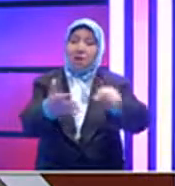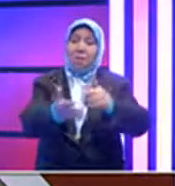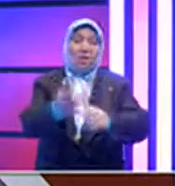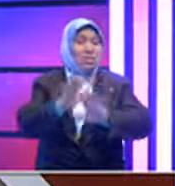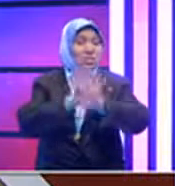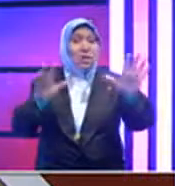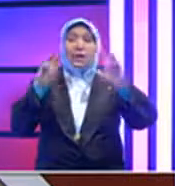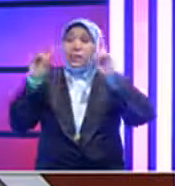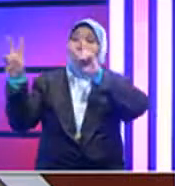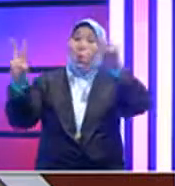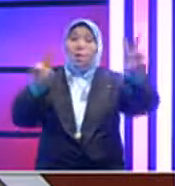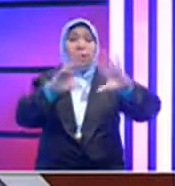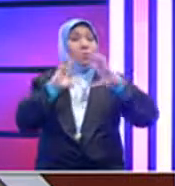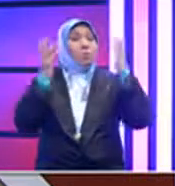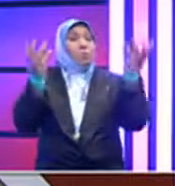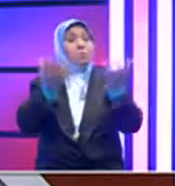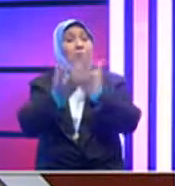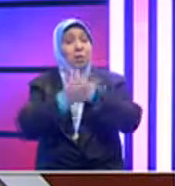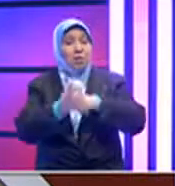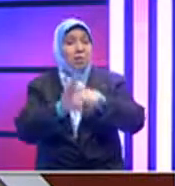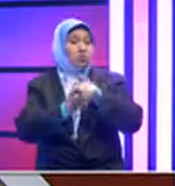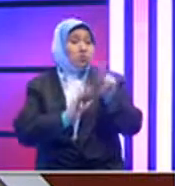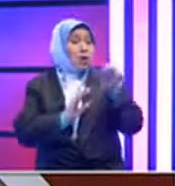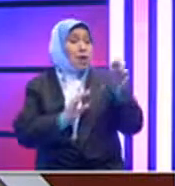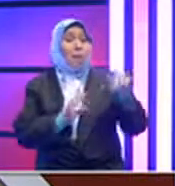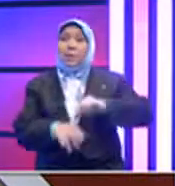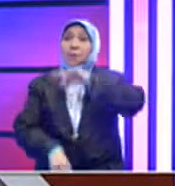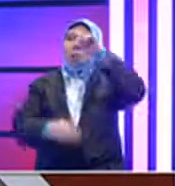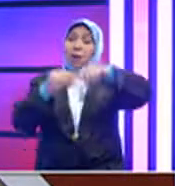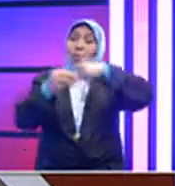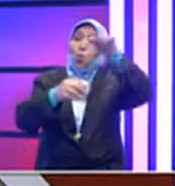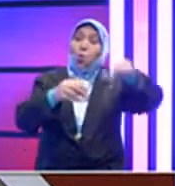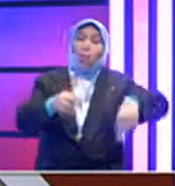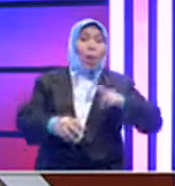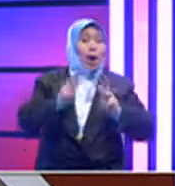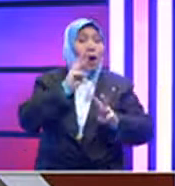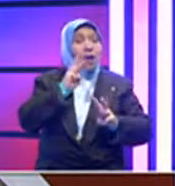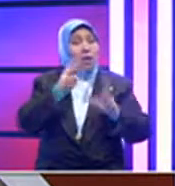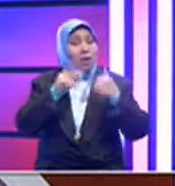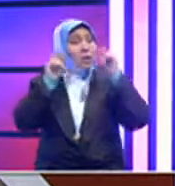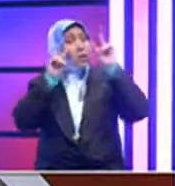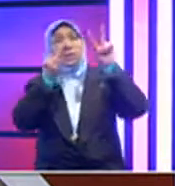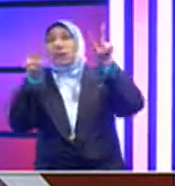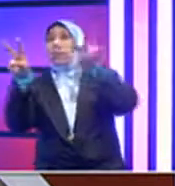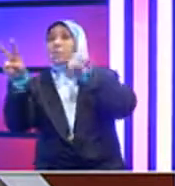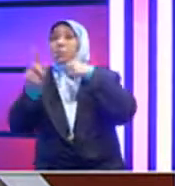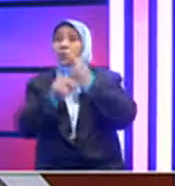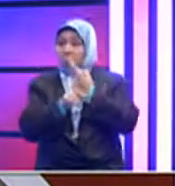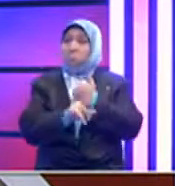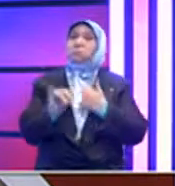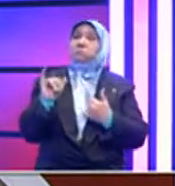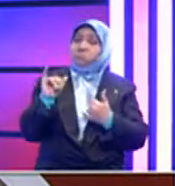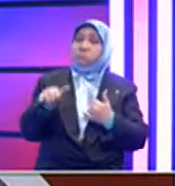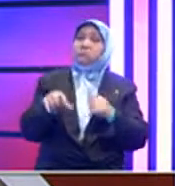pada alam Mayapada ini Allah Nyatakan dalam surah 60 pasal gunung pasal air dan sebagainya kita Tengok betul-betul lah